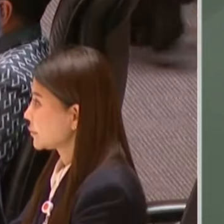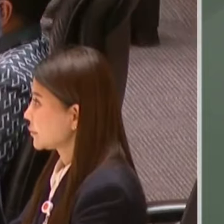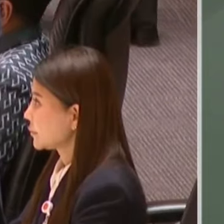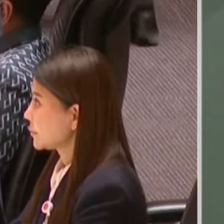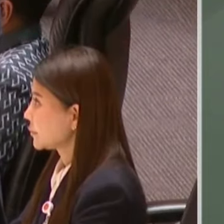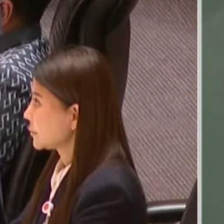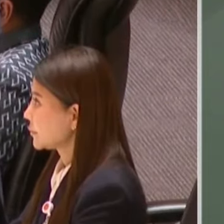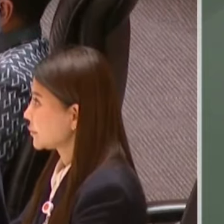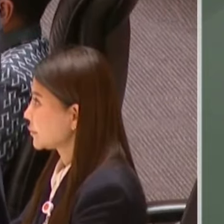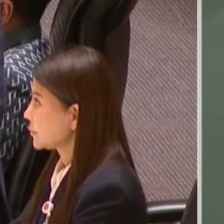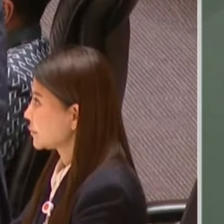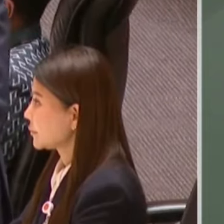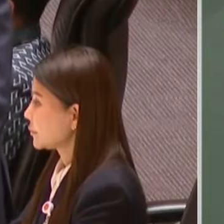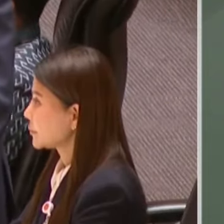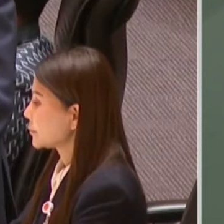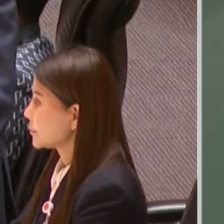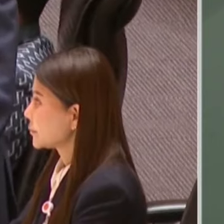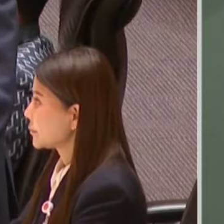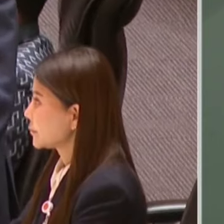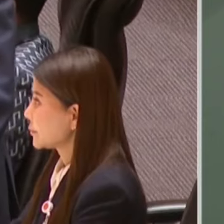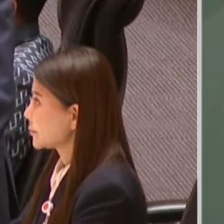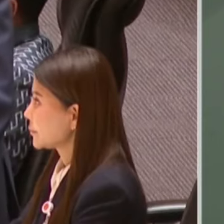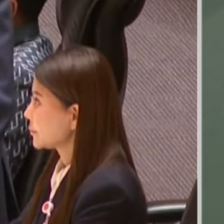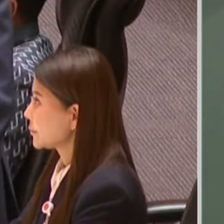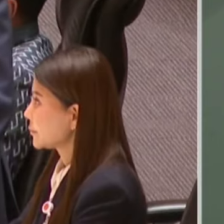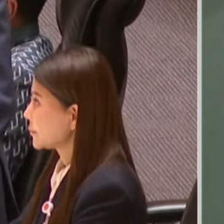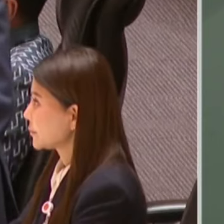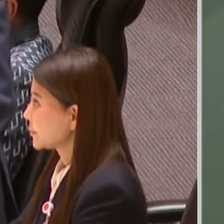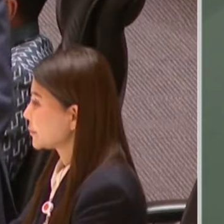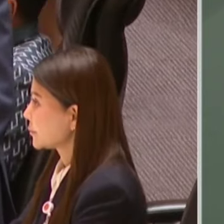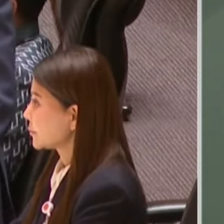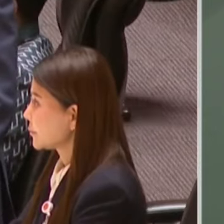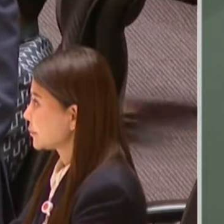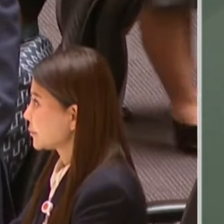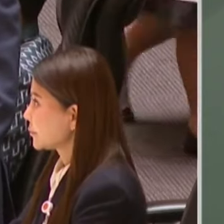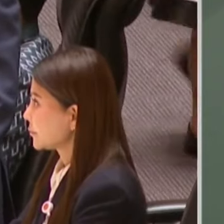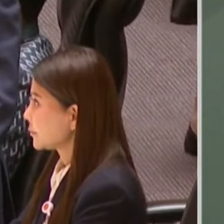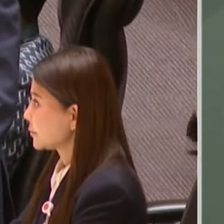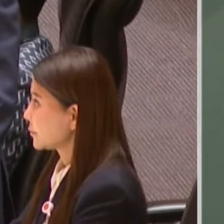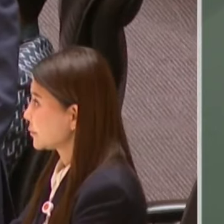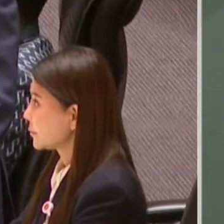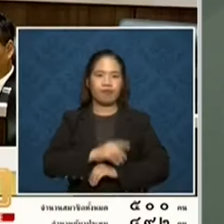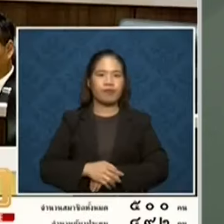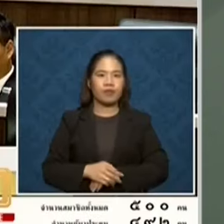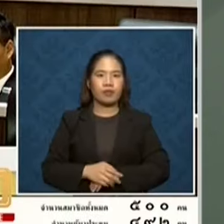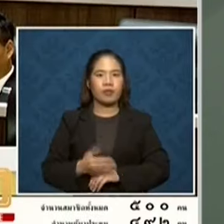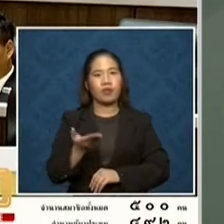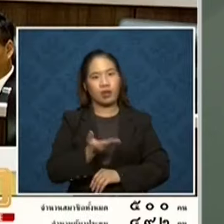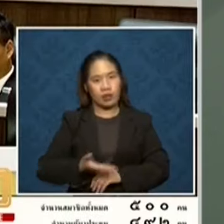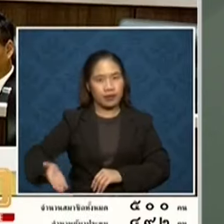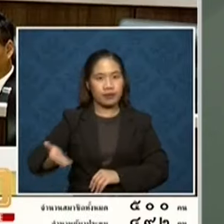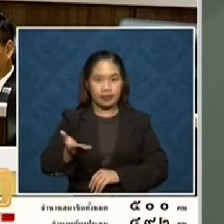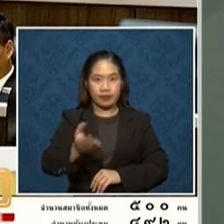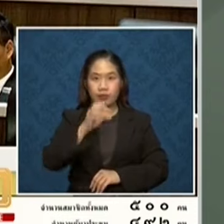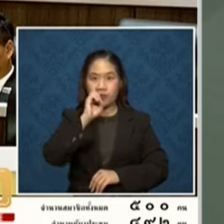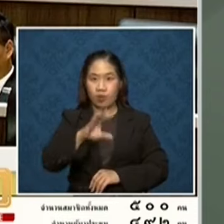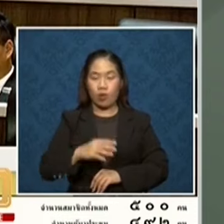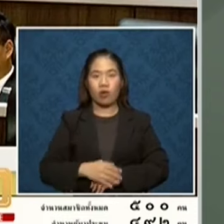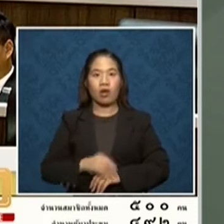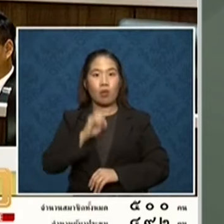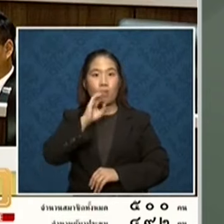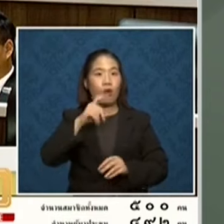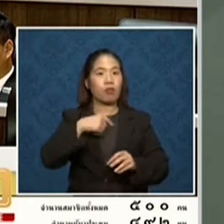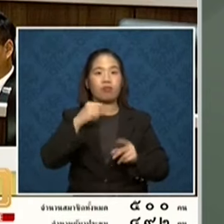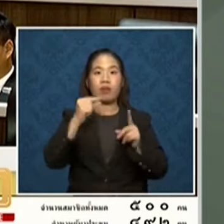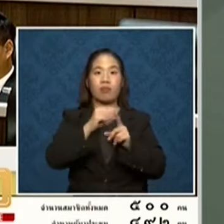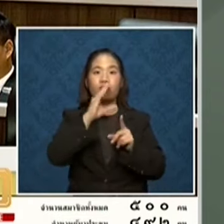มบอกนี่คือจุดจบเลยของประชาธิปัตย ์ เพราะว่าคนที่ยังรักศรัทธาอุดมการณ์ประชาธิปัตย์ก็จะรู้สึกว่าโอ้จบละจ